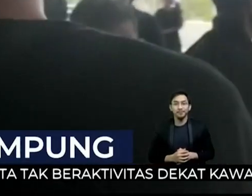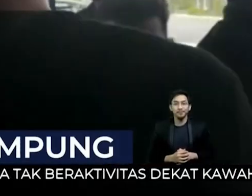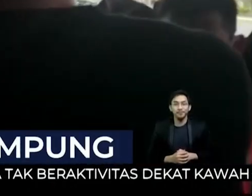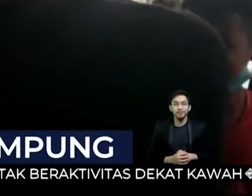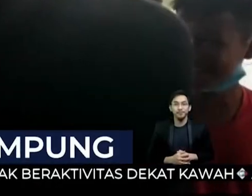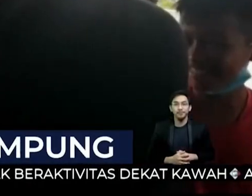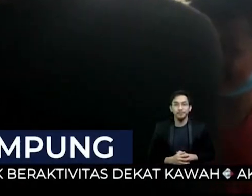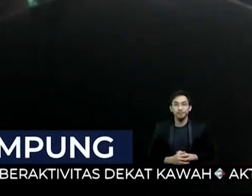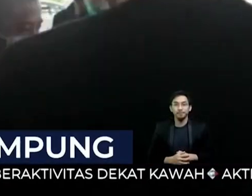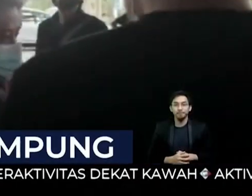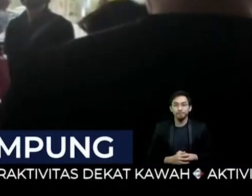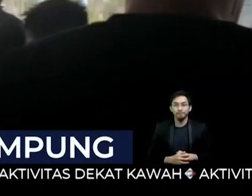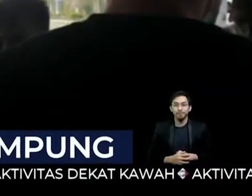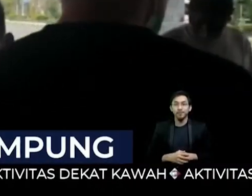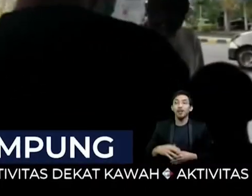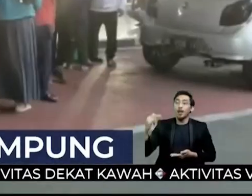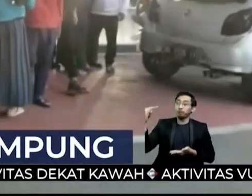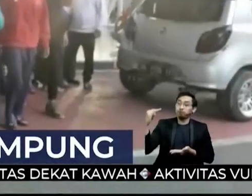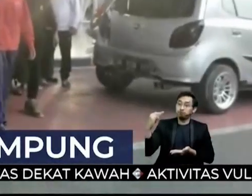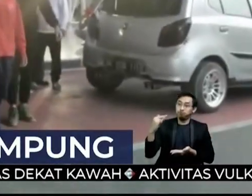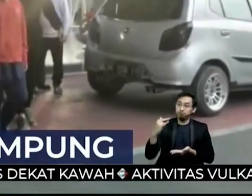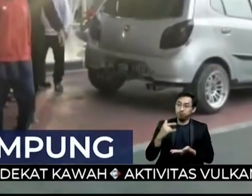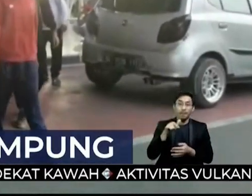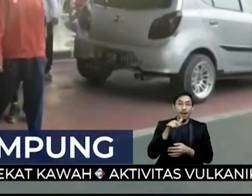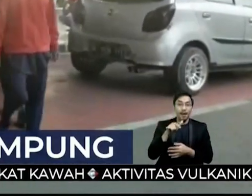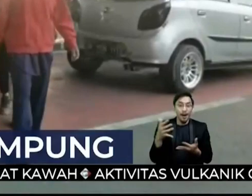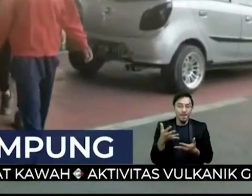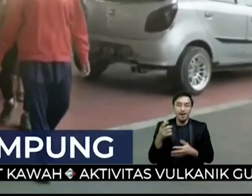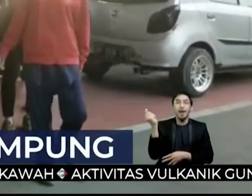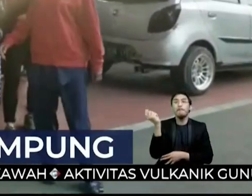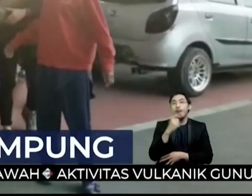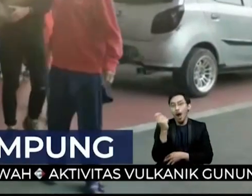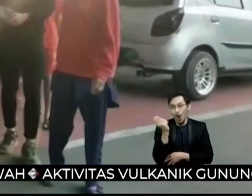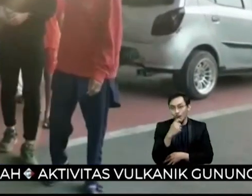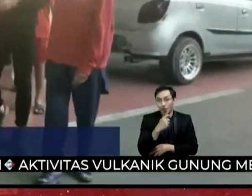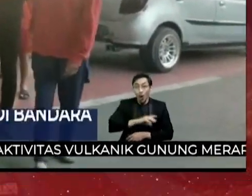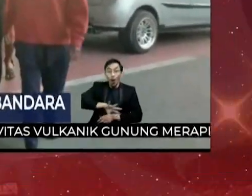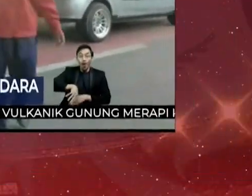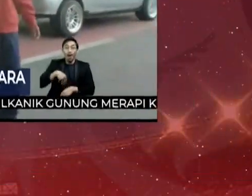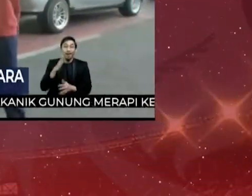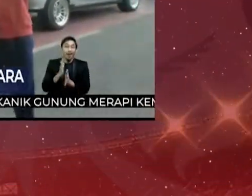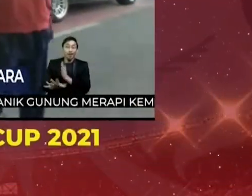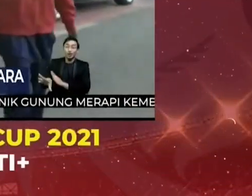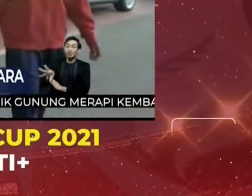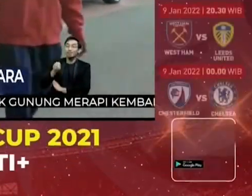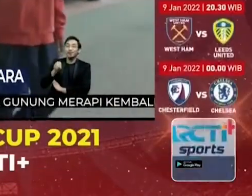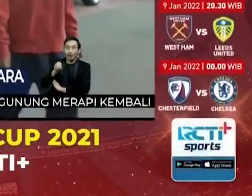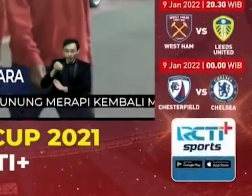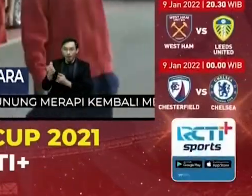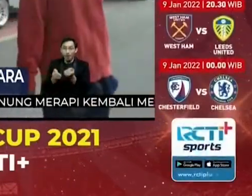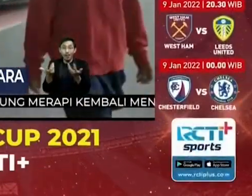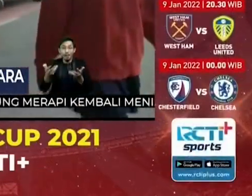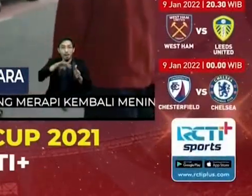Tiba di Bandara Mutiara Palu, Sulawesi Tengah, sejumlah keluarga langsung membawa Witan Sulaiman menuju ke kendaraan yang akan membawanya pulang ke